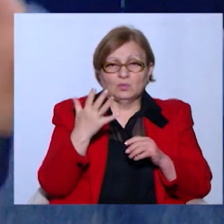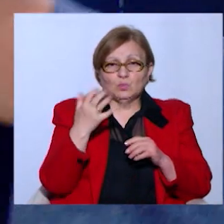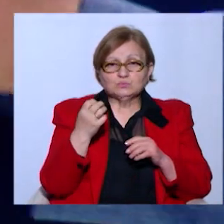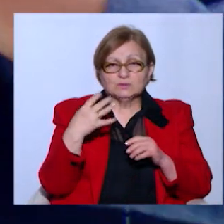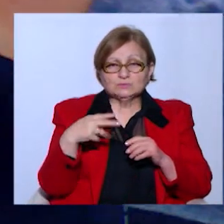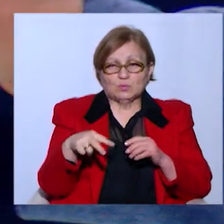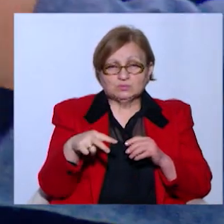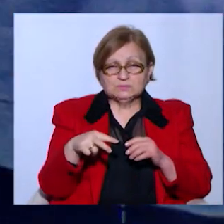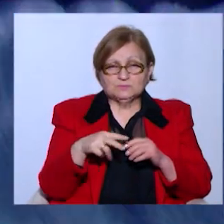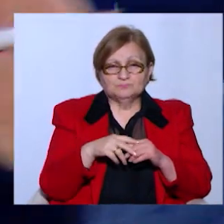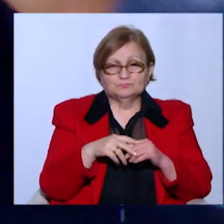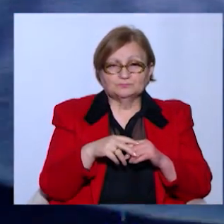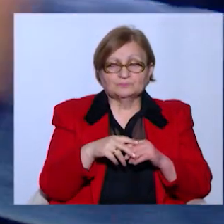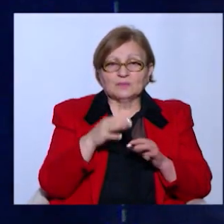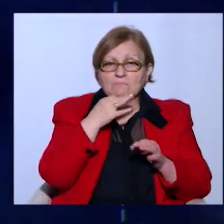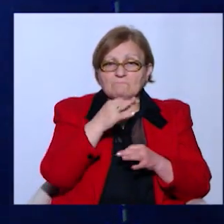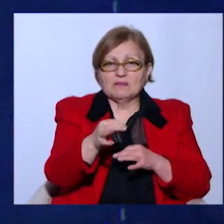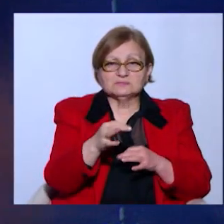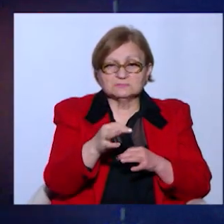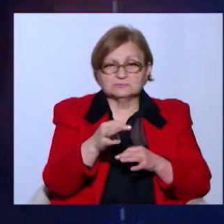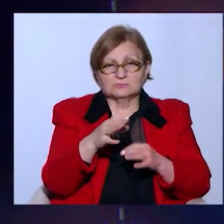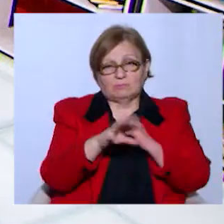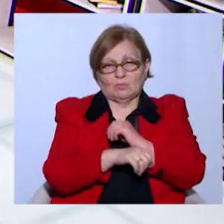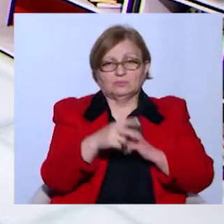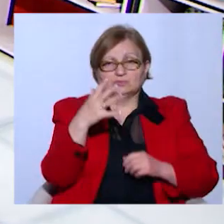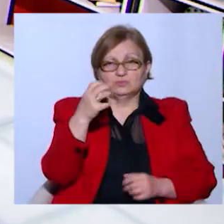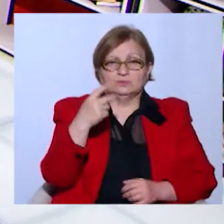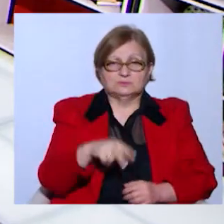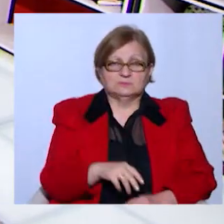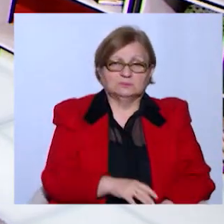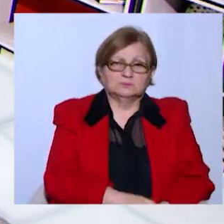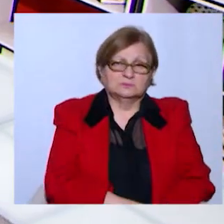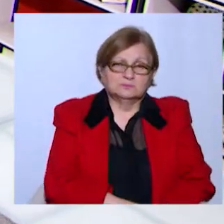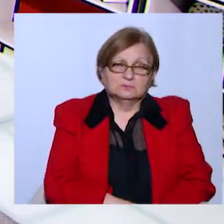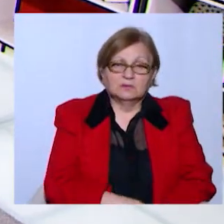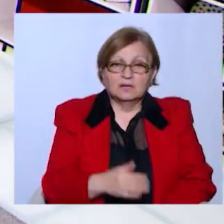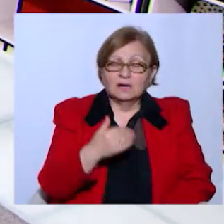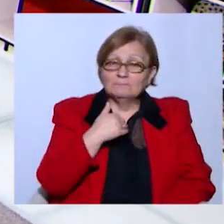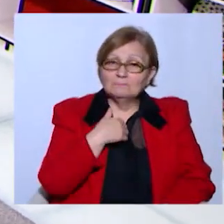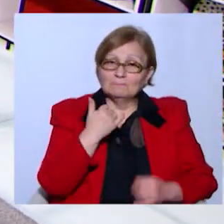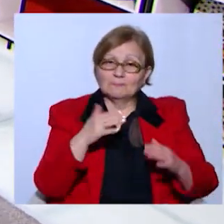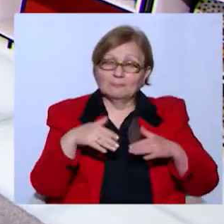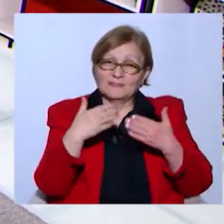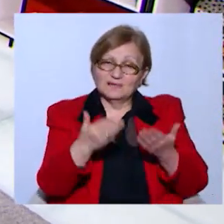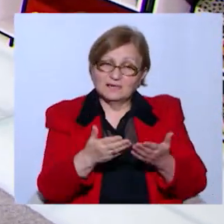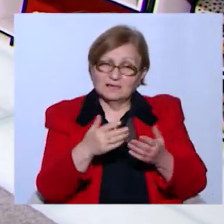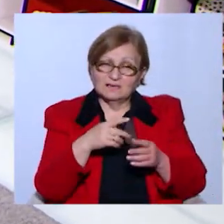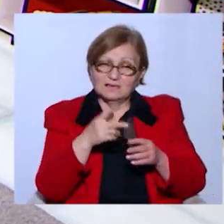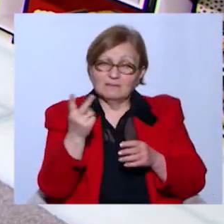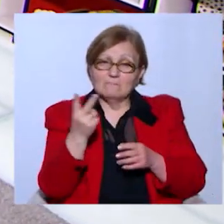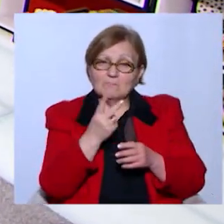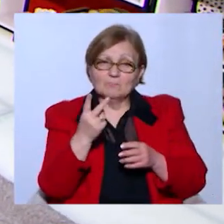520. და პასუხი არის მოკლედ 520. მოდით შემოგთავაზებთ ამ ამოცანის